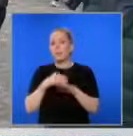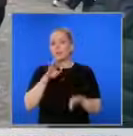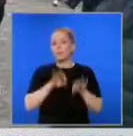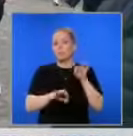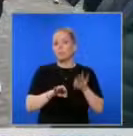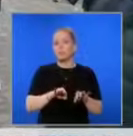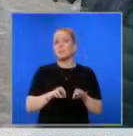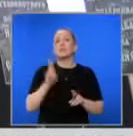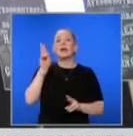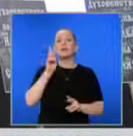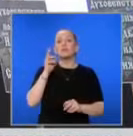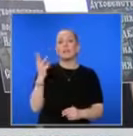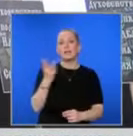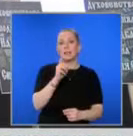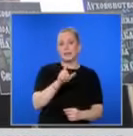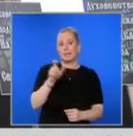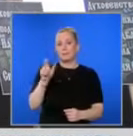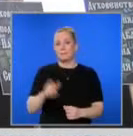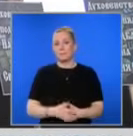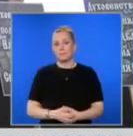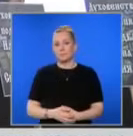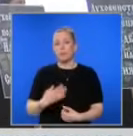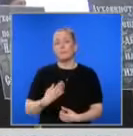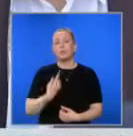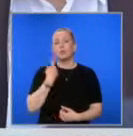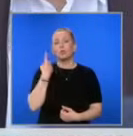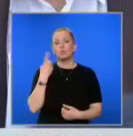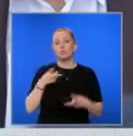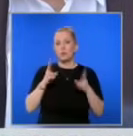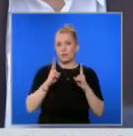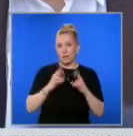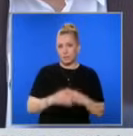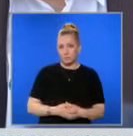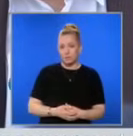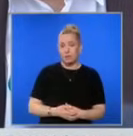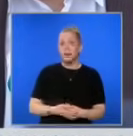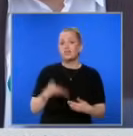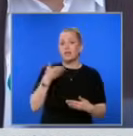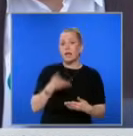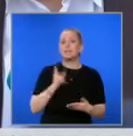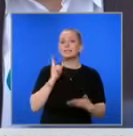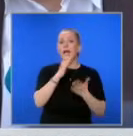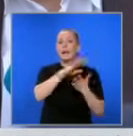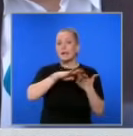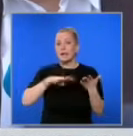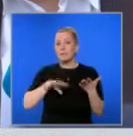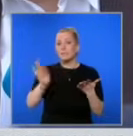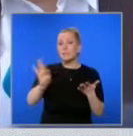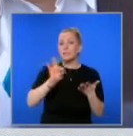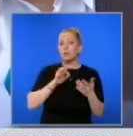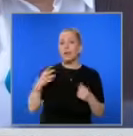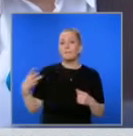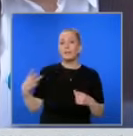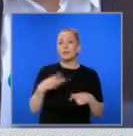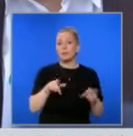Даниил. Светият синод взе и единодушно решение за новата наредба. Определя, че наредбата за избор на епархийски митрополити, приета